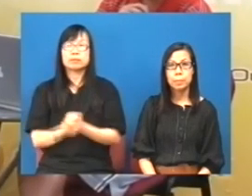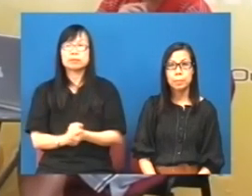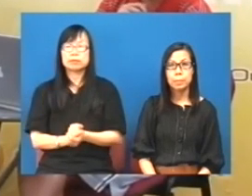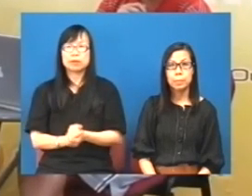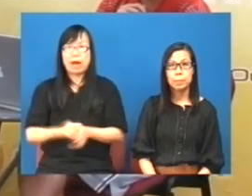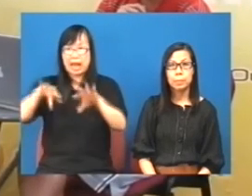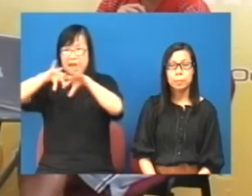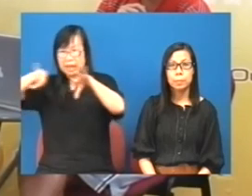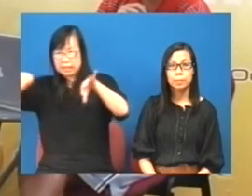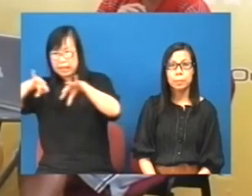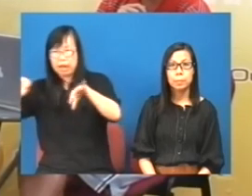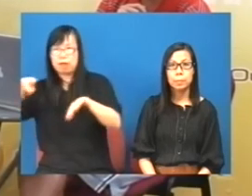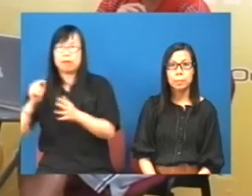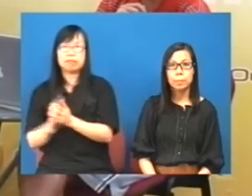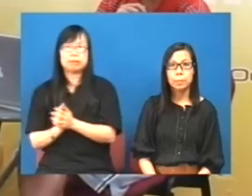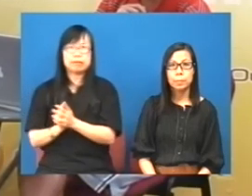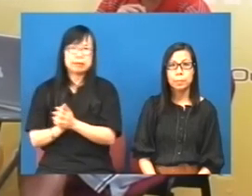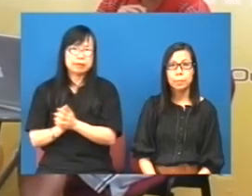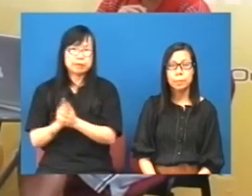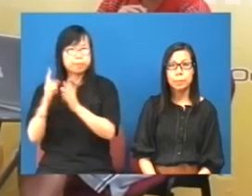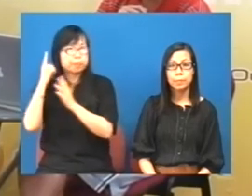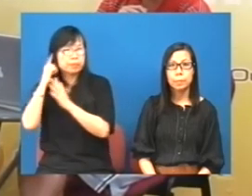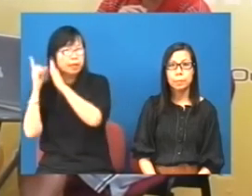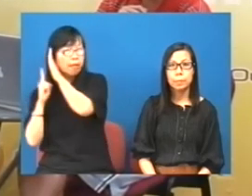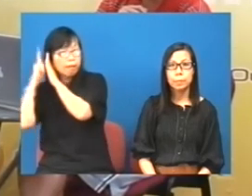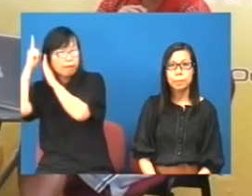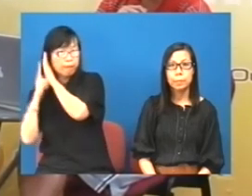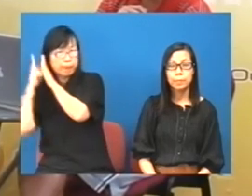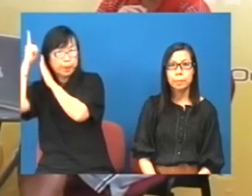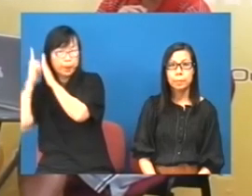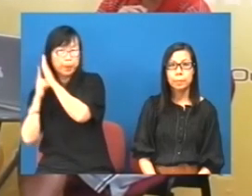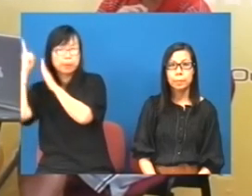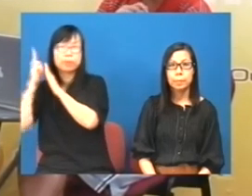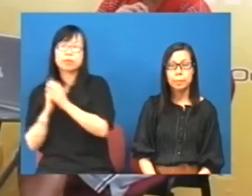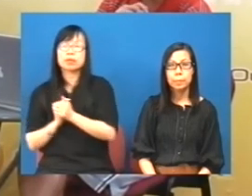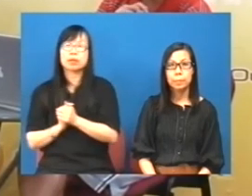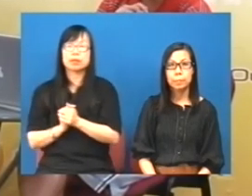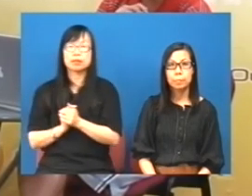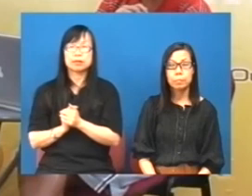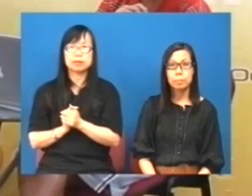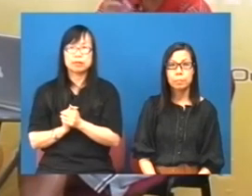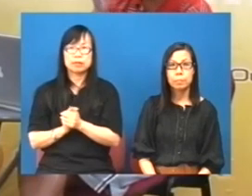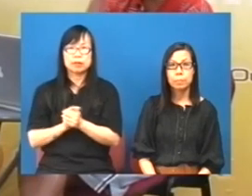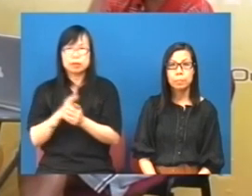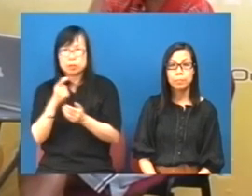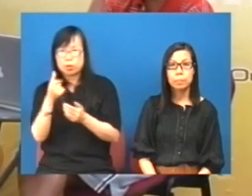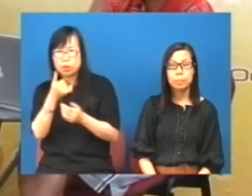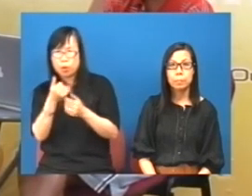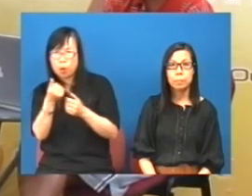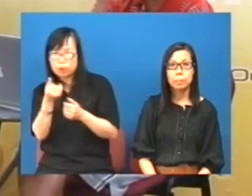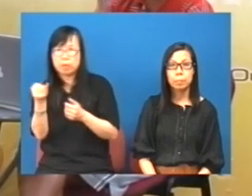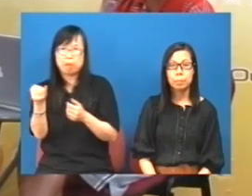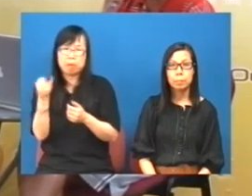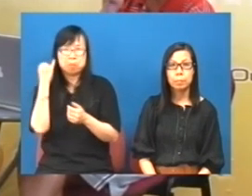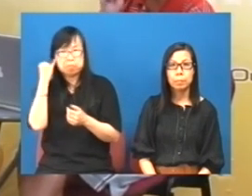這麼遠那些度分貝可能都不會很準或者是準都未必影響到很